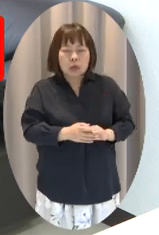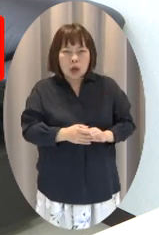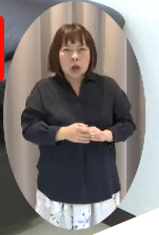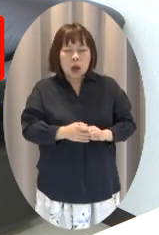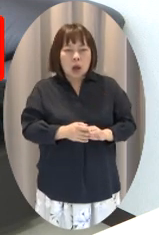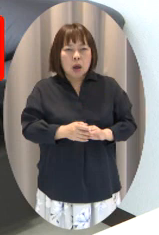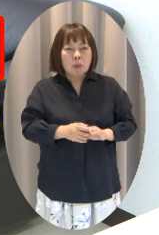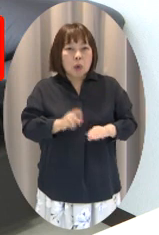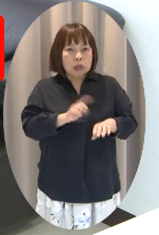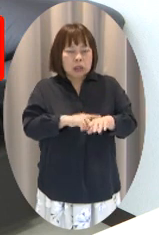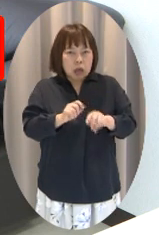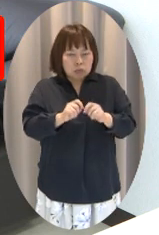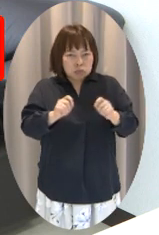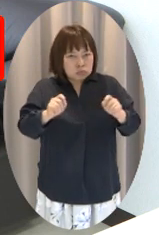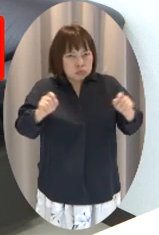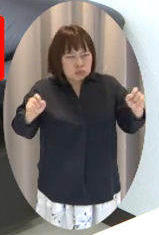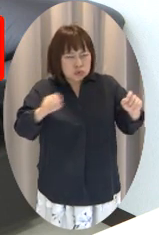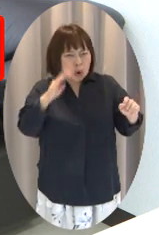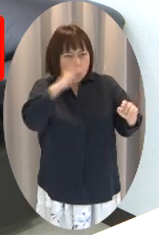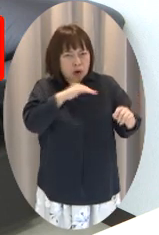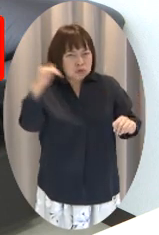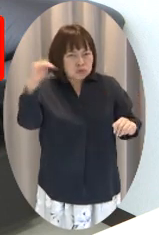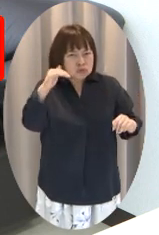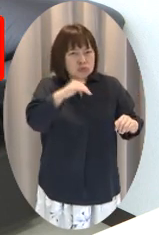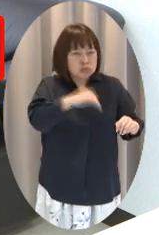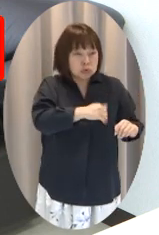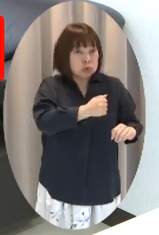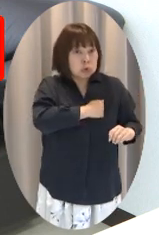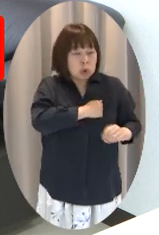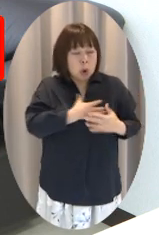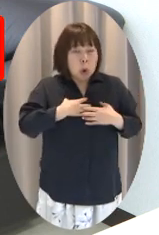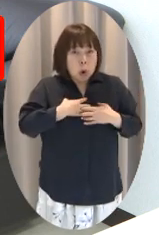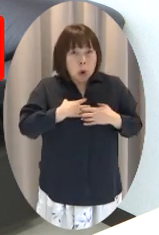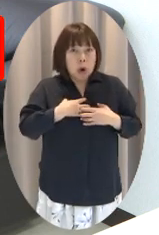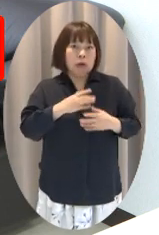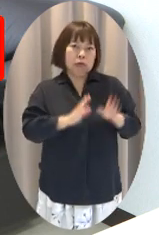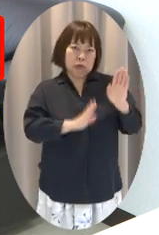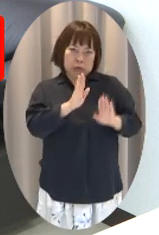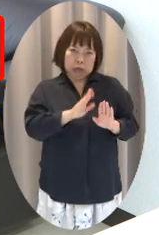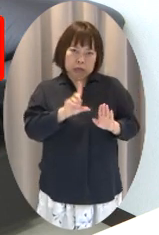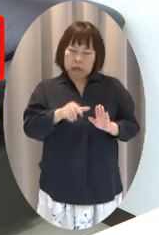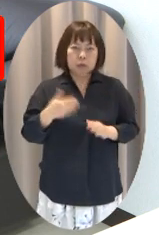間が経つにつれ悪化し、生命の危機に陥ってしまう可能